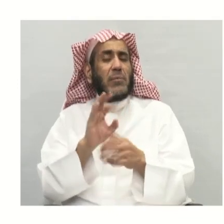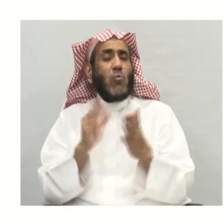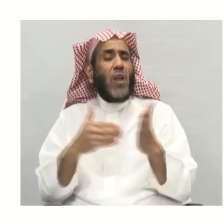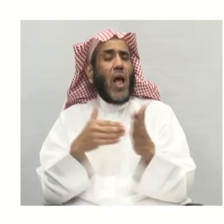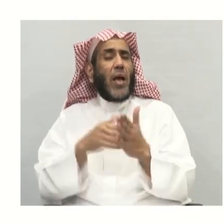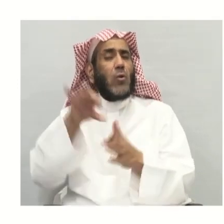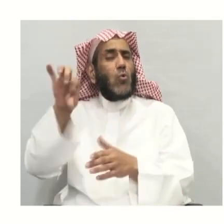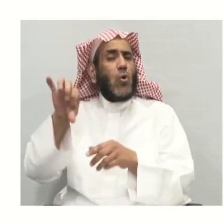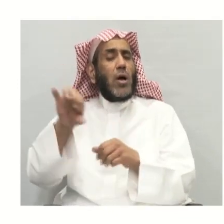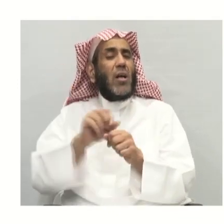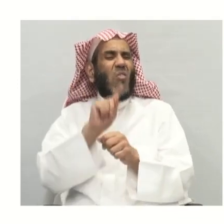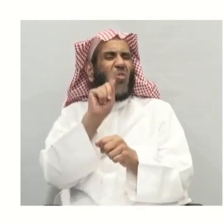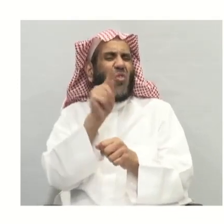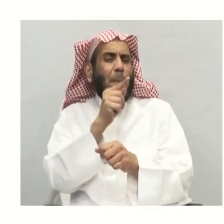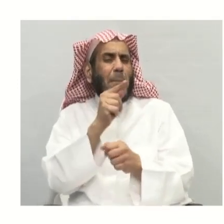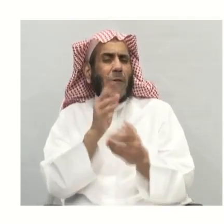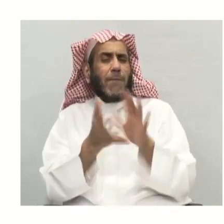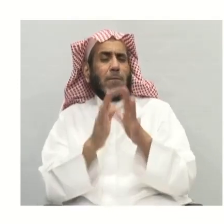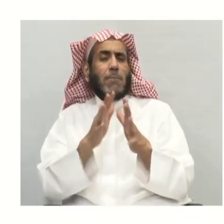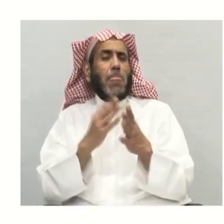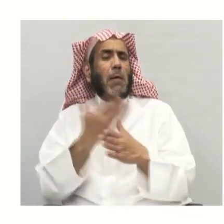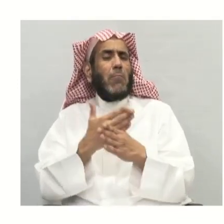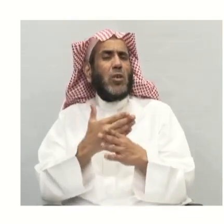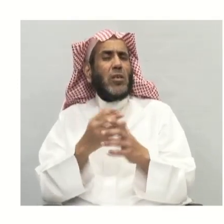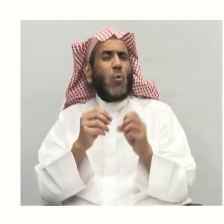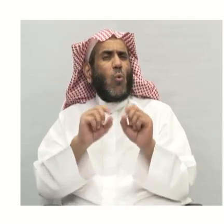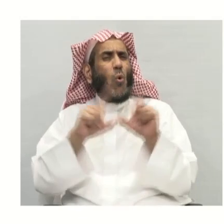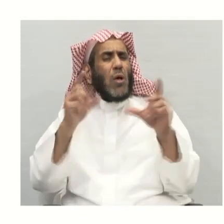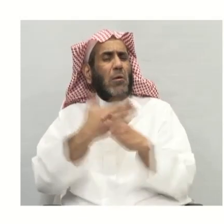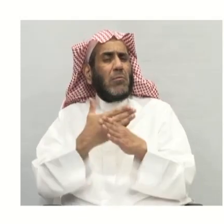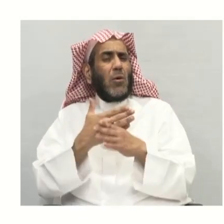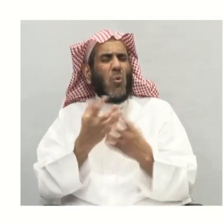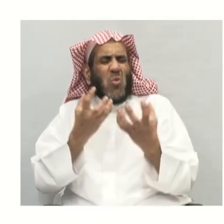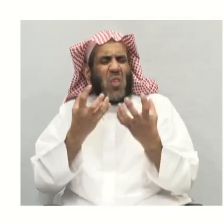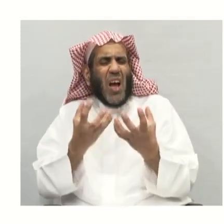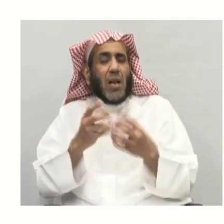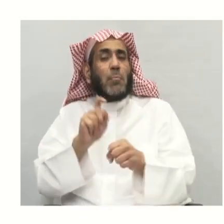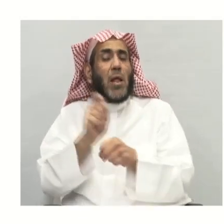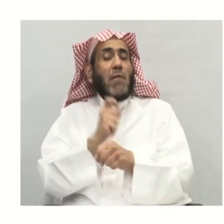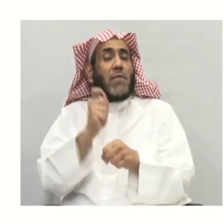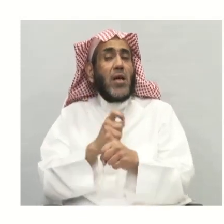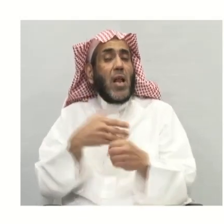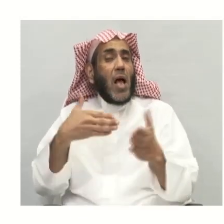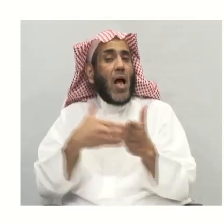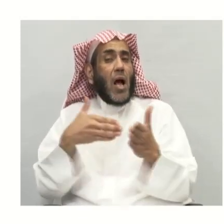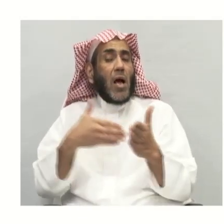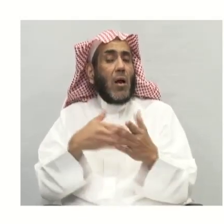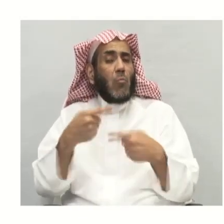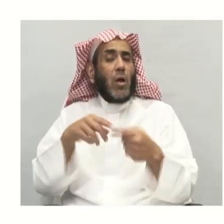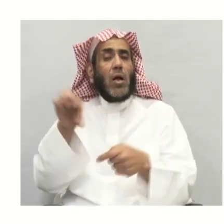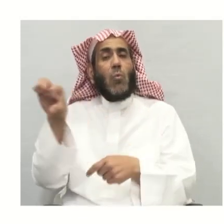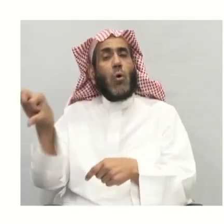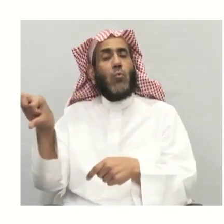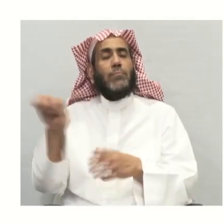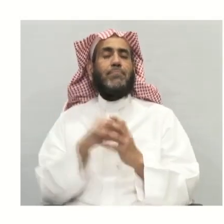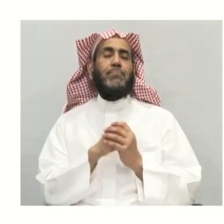رفعه ضم مقدرا منع من ظهورها الثقل هنا السبب لان الفعل هذا معتل الاخر